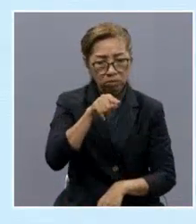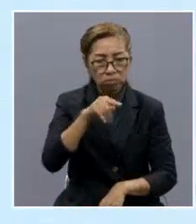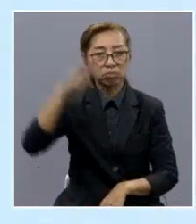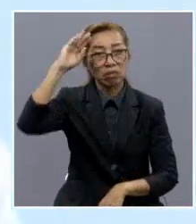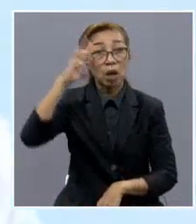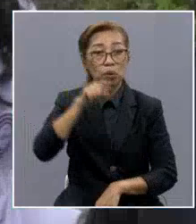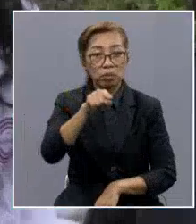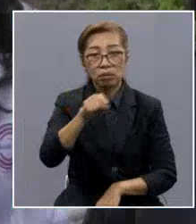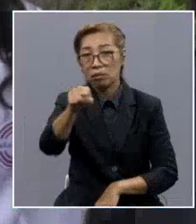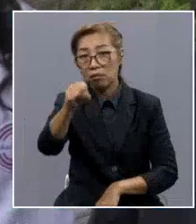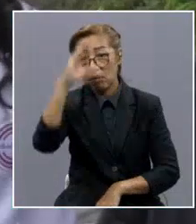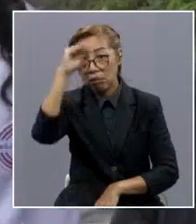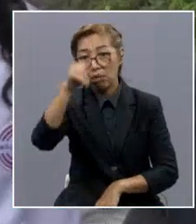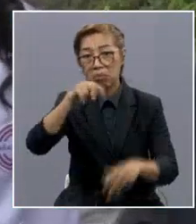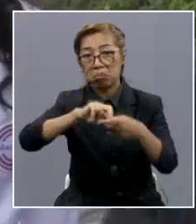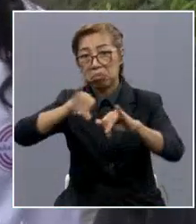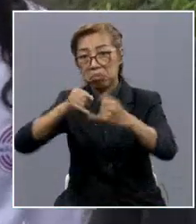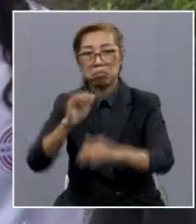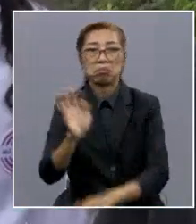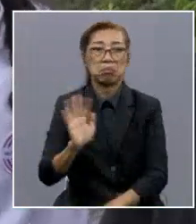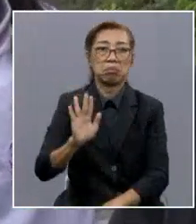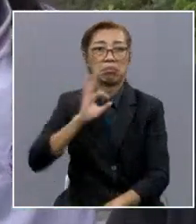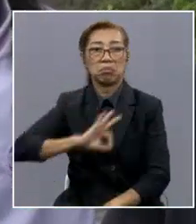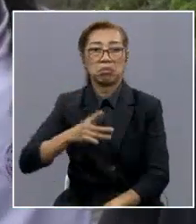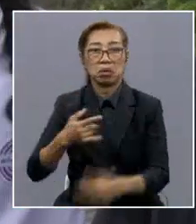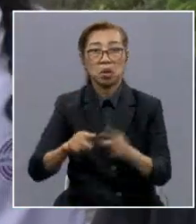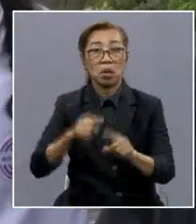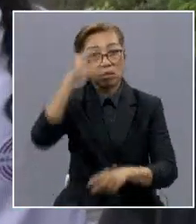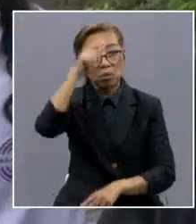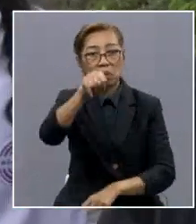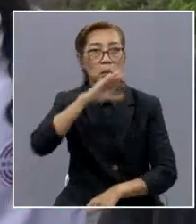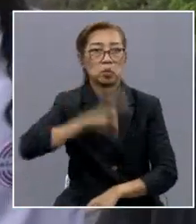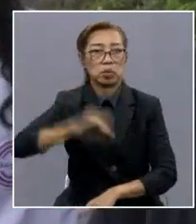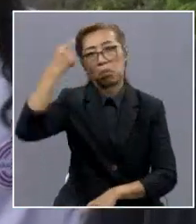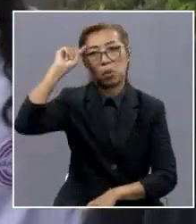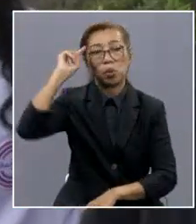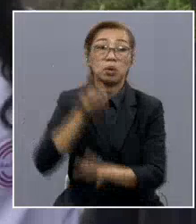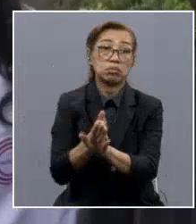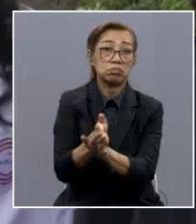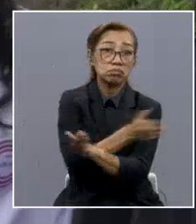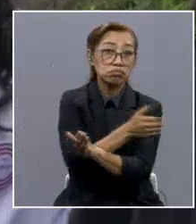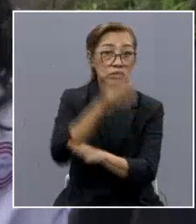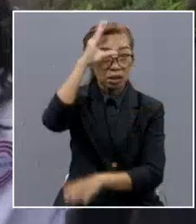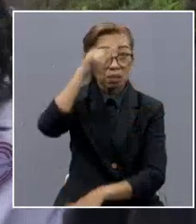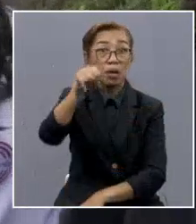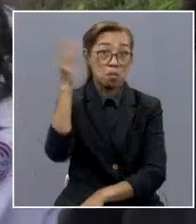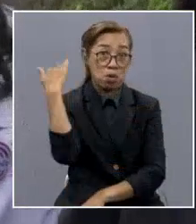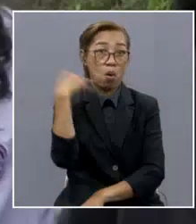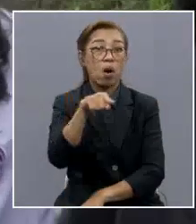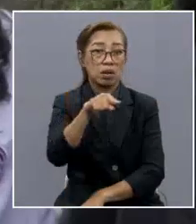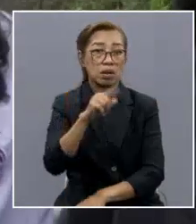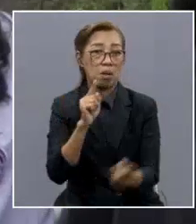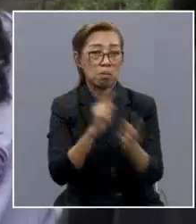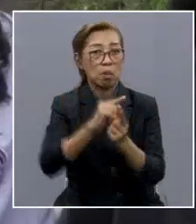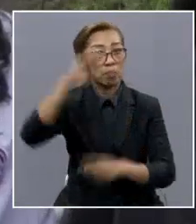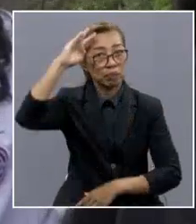องว่าร้อยเอกธรรมนัสเป็นโจทย์เลยนะแต่ก็ไม่รู้ว่าร้อยเอกธรรมนัสมองอย่างไรที่ผ่านมาร้อยเอกธรรมนัสเนี่ยเคยมาขอโทษอน้อยไปแล้วต่อหน้